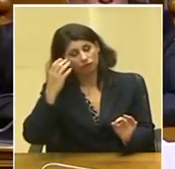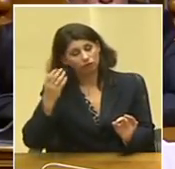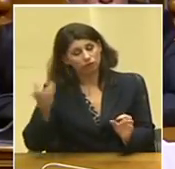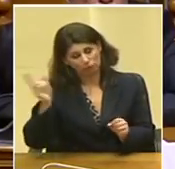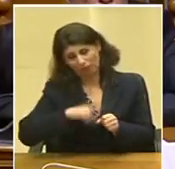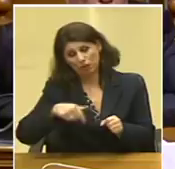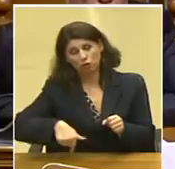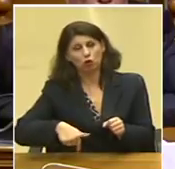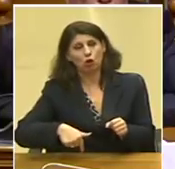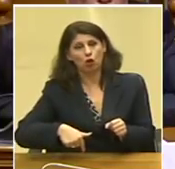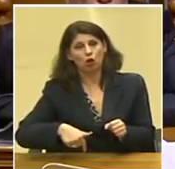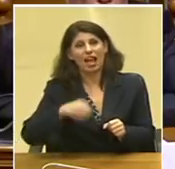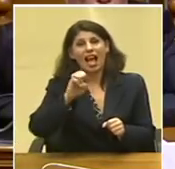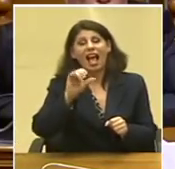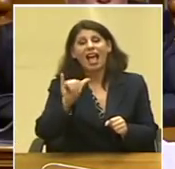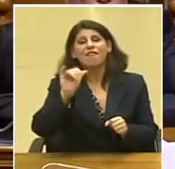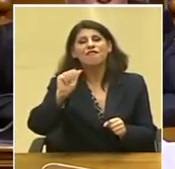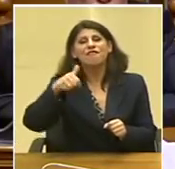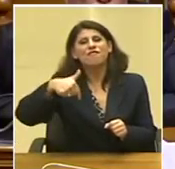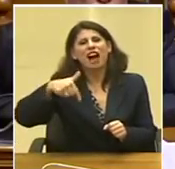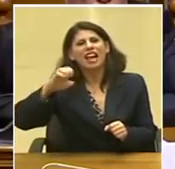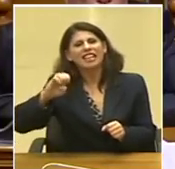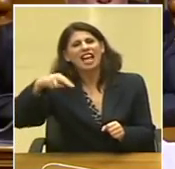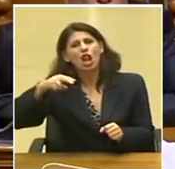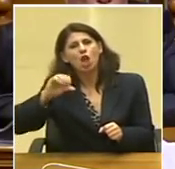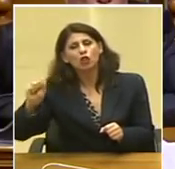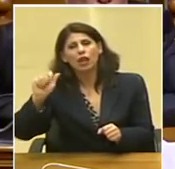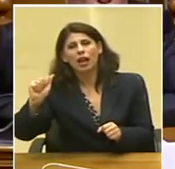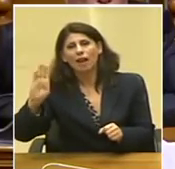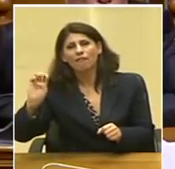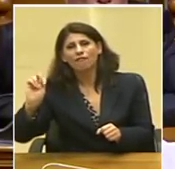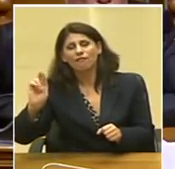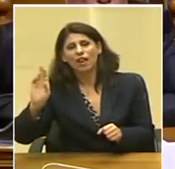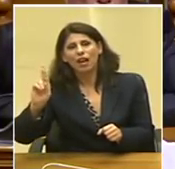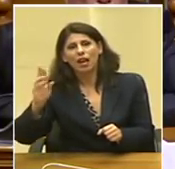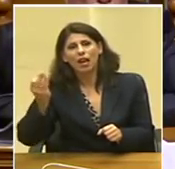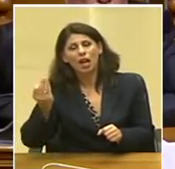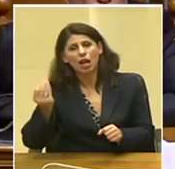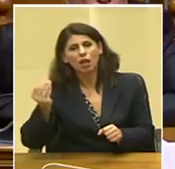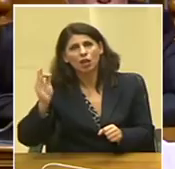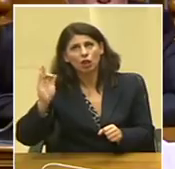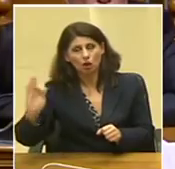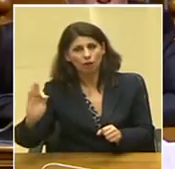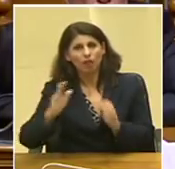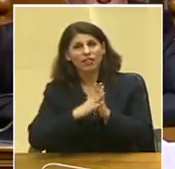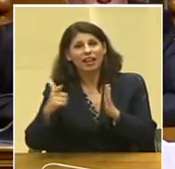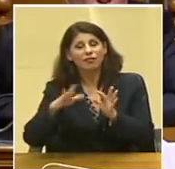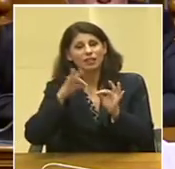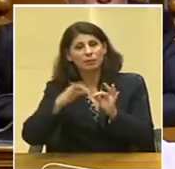Αβέροφ, απόσπασμα από τα επίσημα πρακτικά της Βουλής, 17 Σεπτεμβρίου